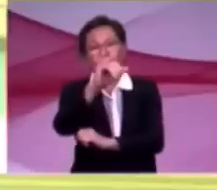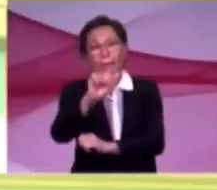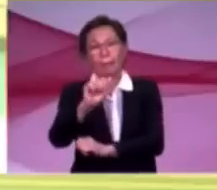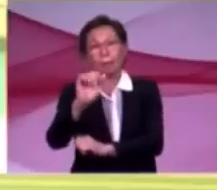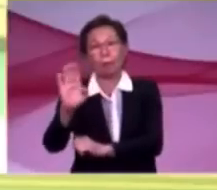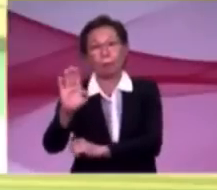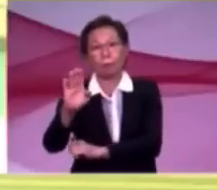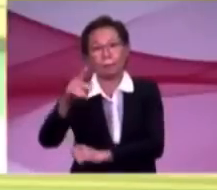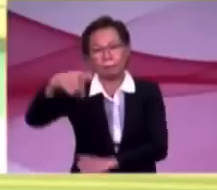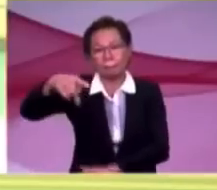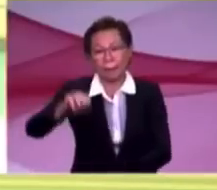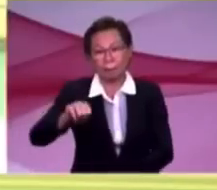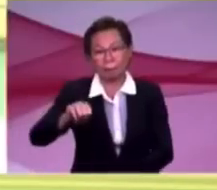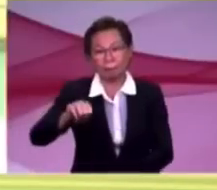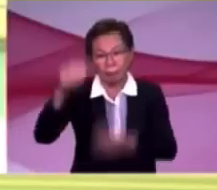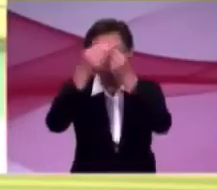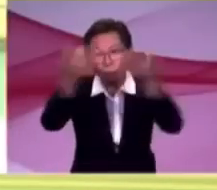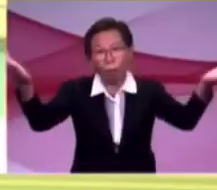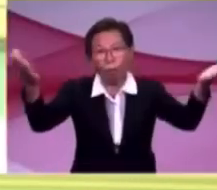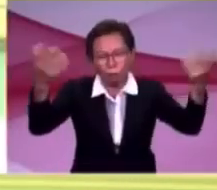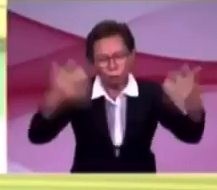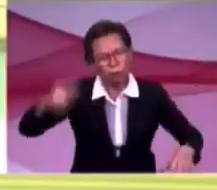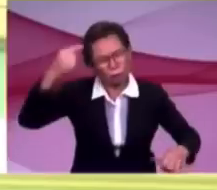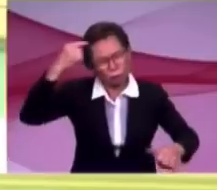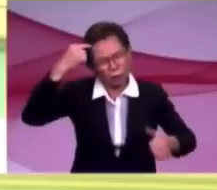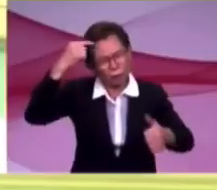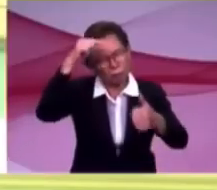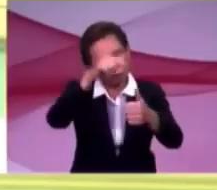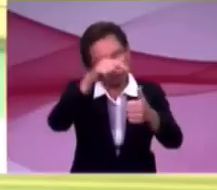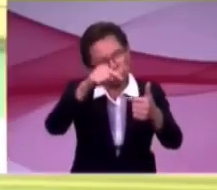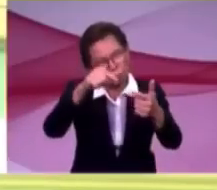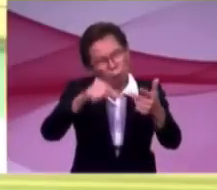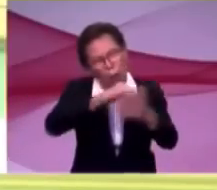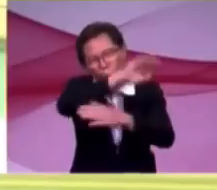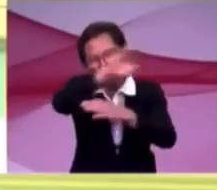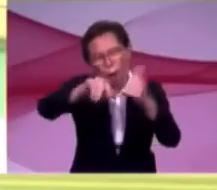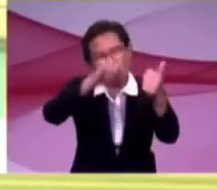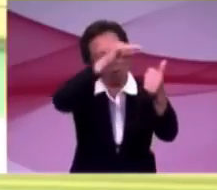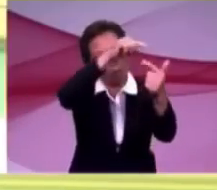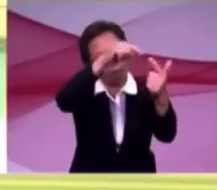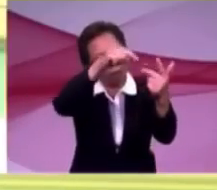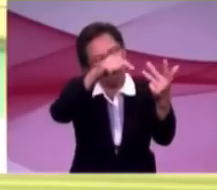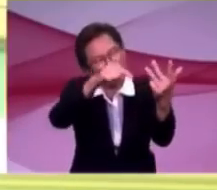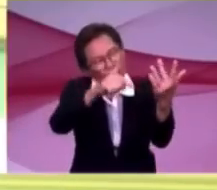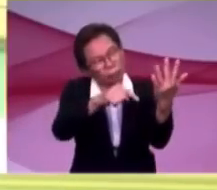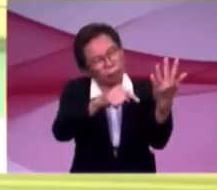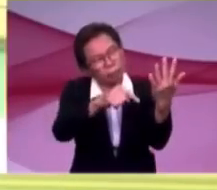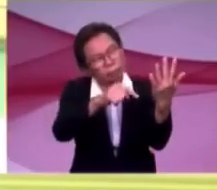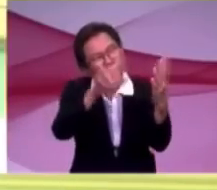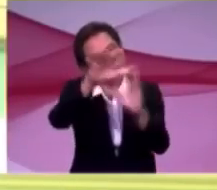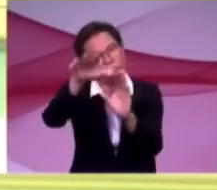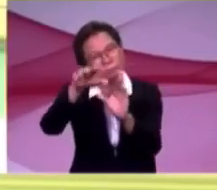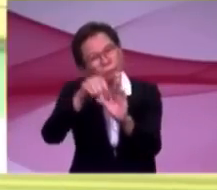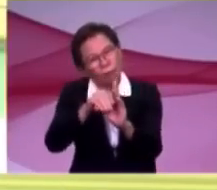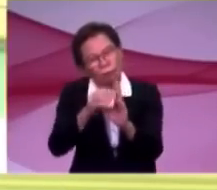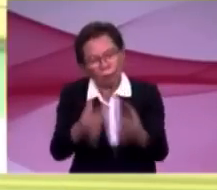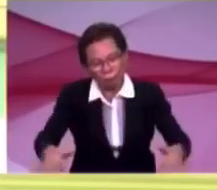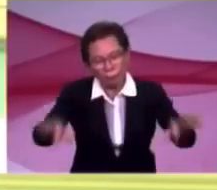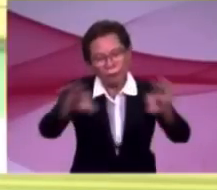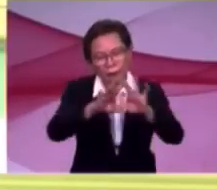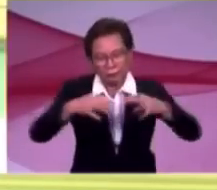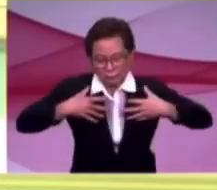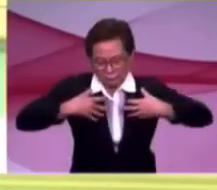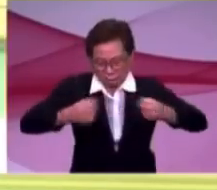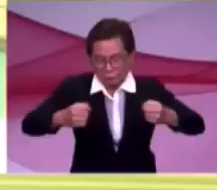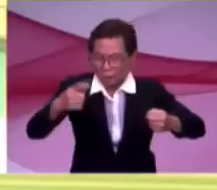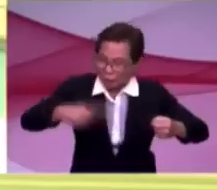Perdana Menteri telah mengambil kira semua aspek termasuk kepentingan